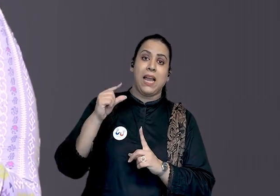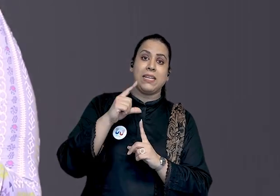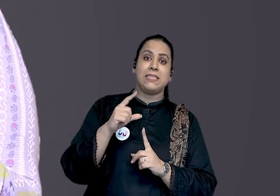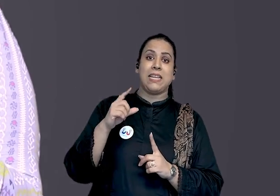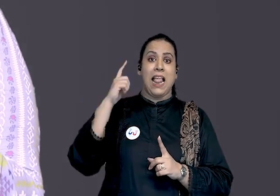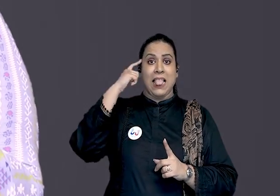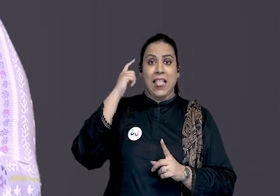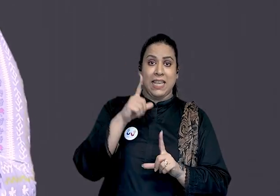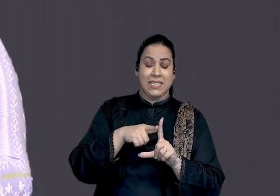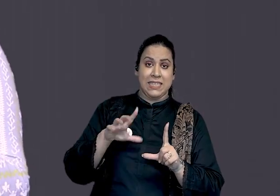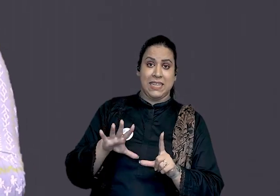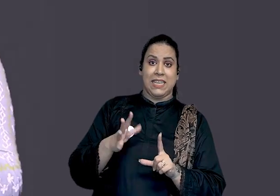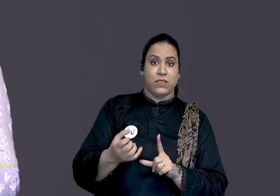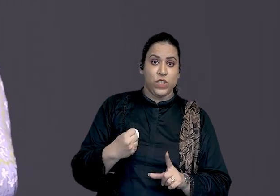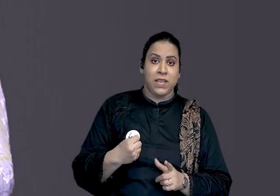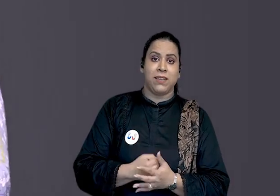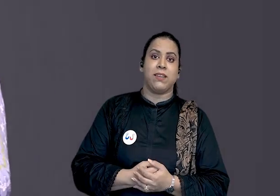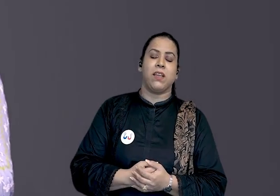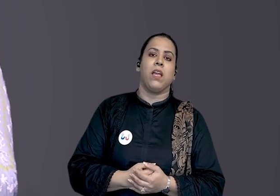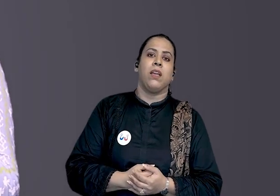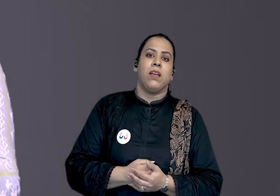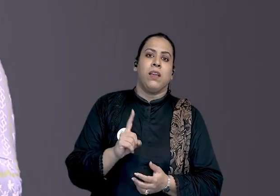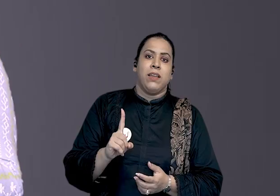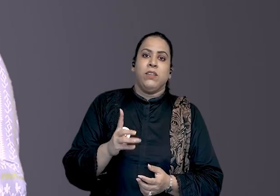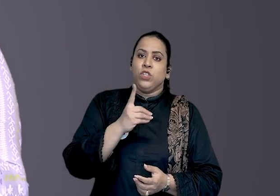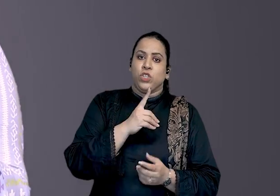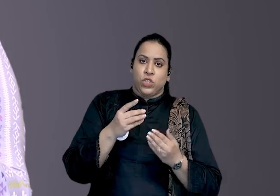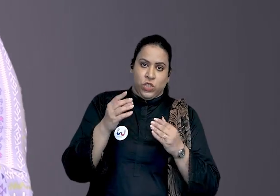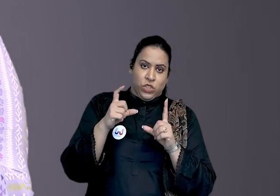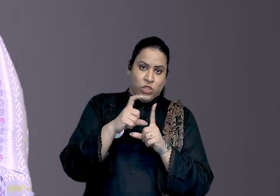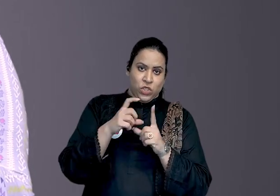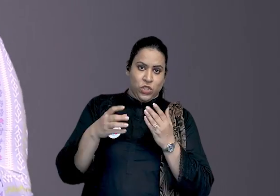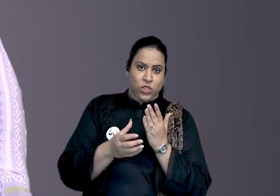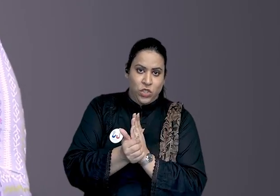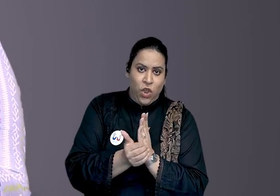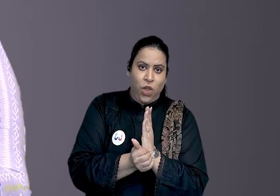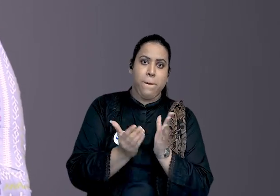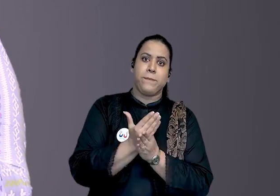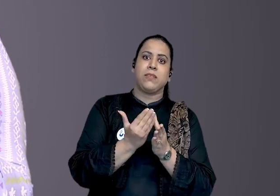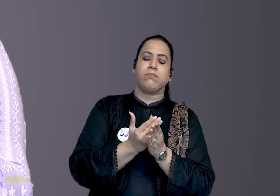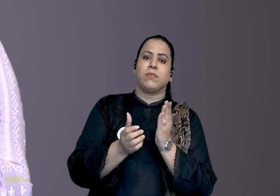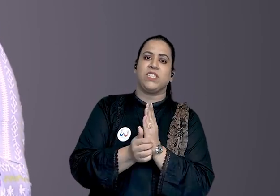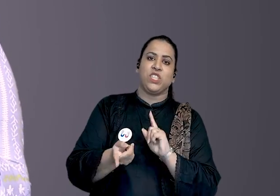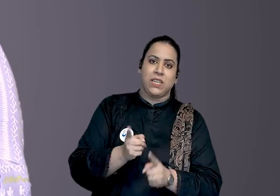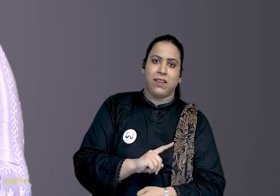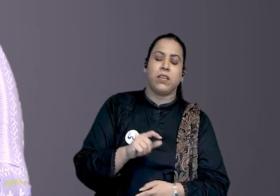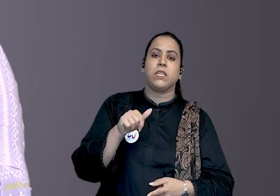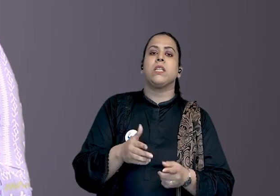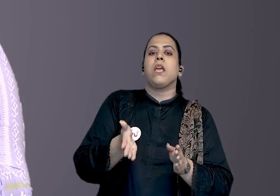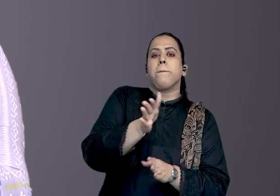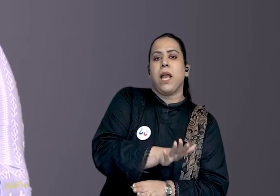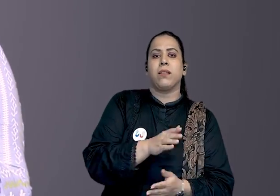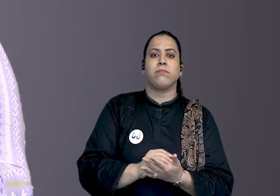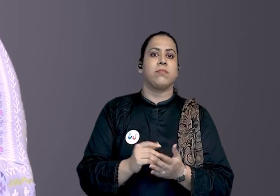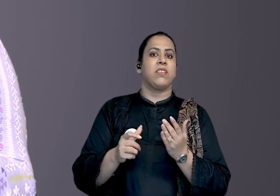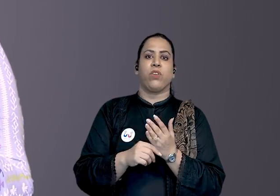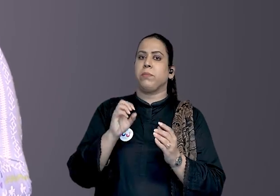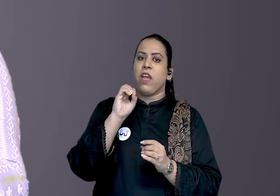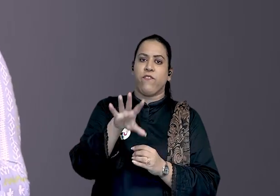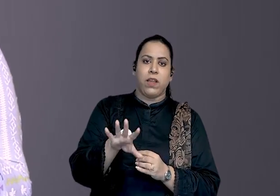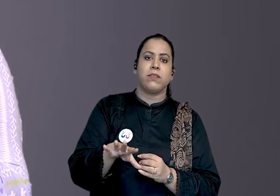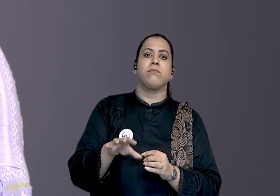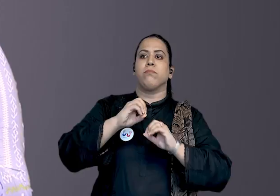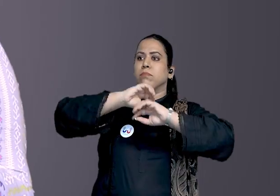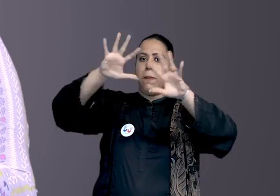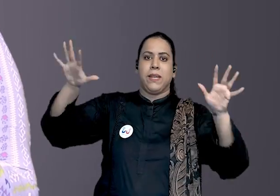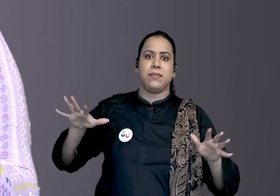ڈیجیٹائز کر رہے ہیں، ڈیجیٹائزیشن کے بعد یہ ڈاکومنٹس جو ہیں they will be available to the public۔ اور اس کا طریقہ کار جو ہے ایکچولی آئی ایم